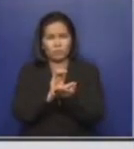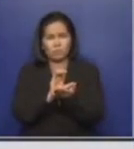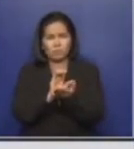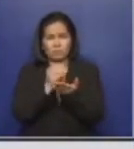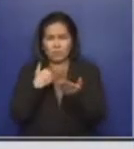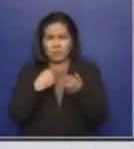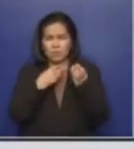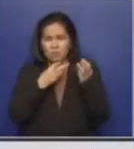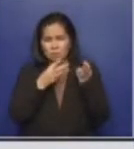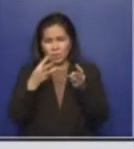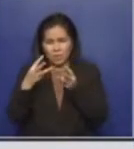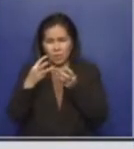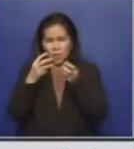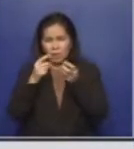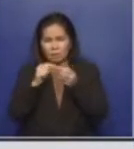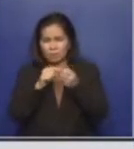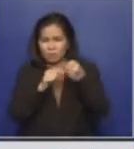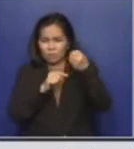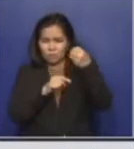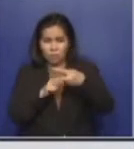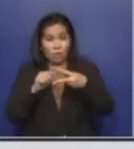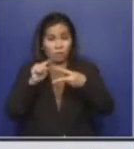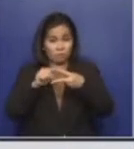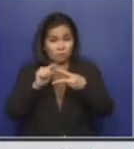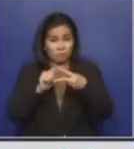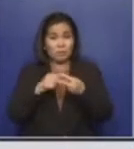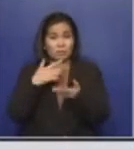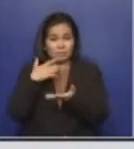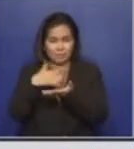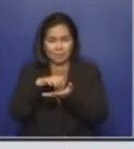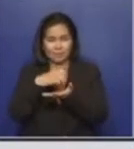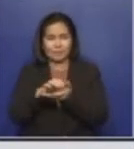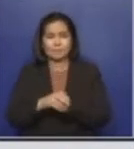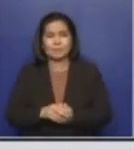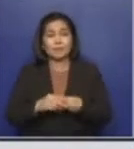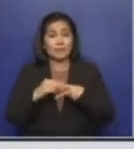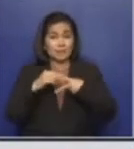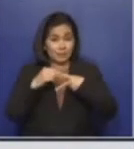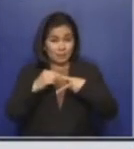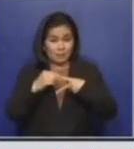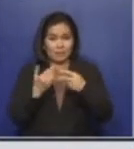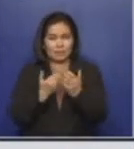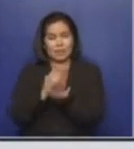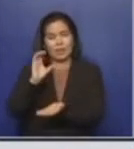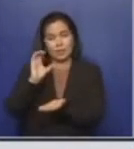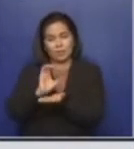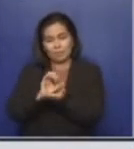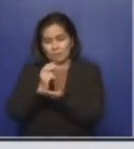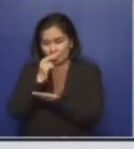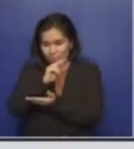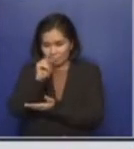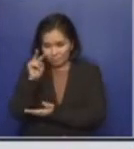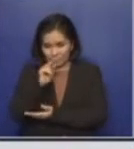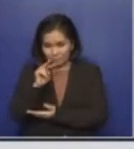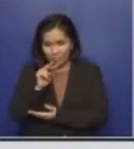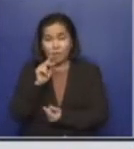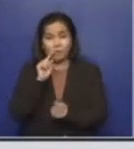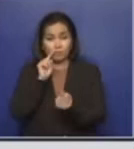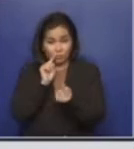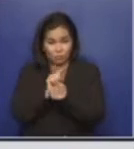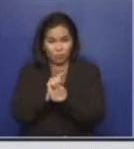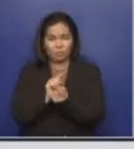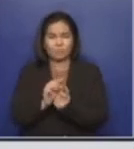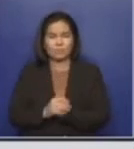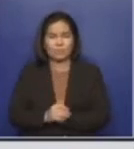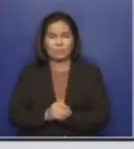แนวที่ผมจะต้องพูดถึงคือด้านหนึ่งบอกว่าเป็น